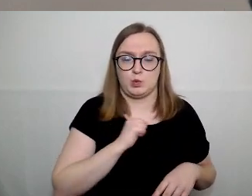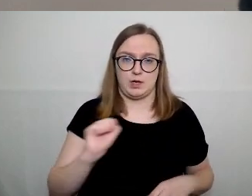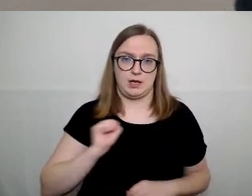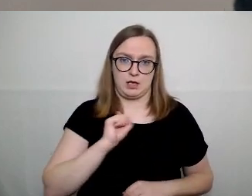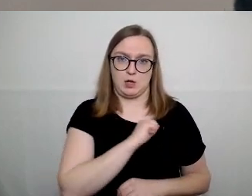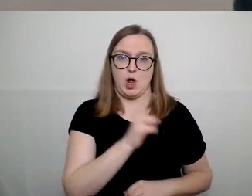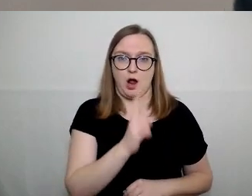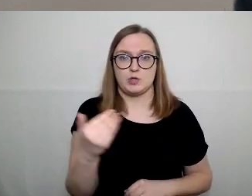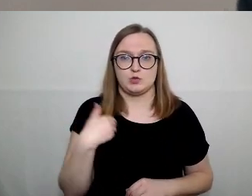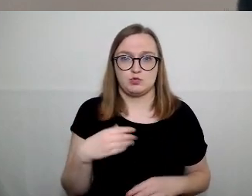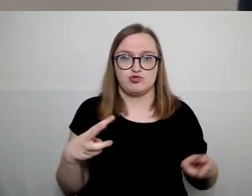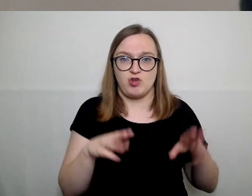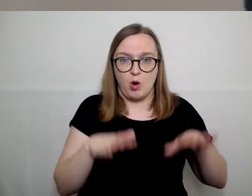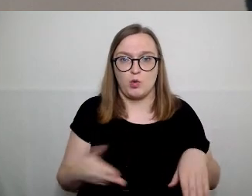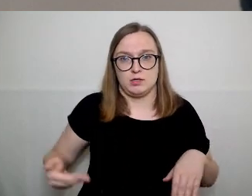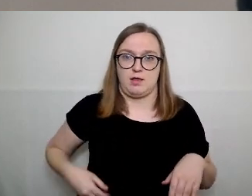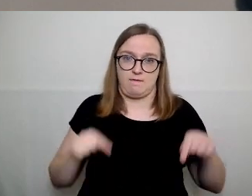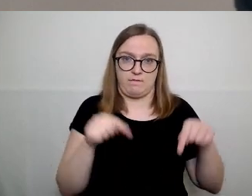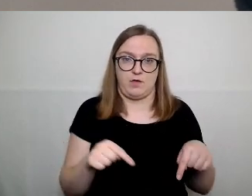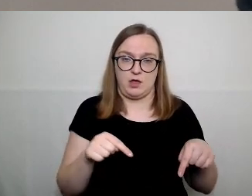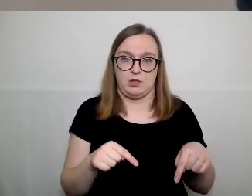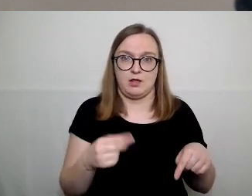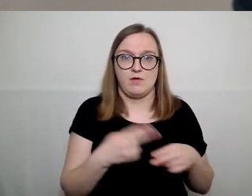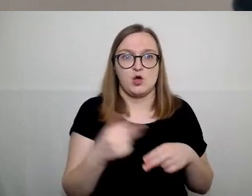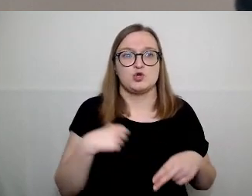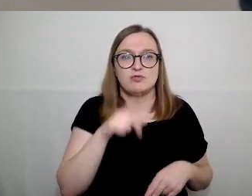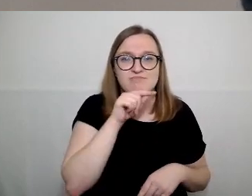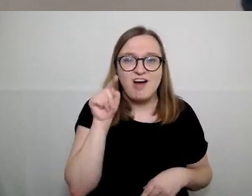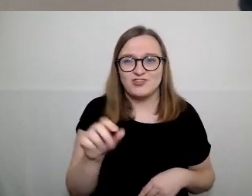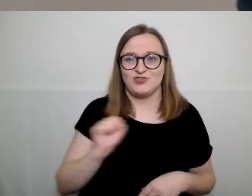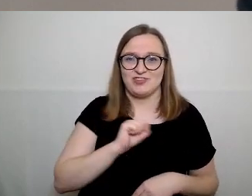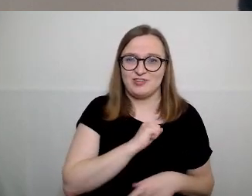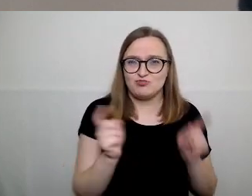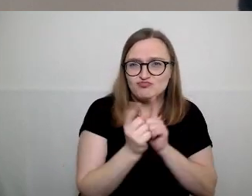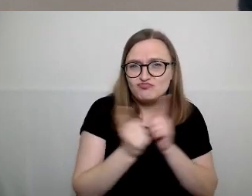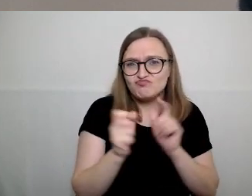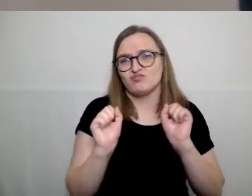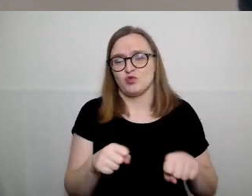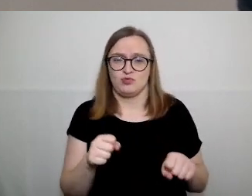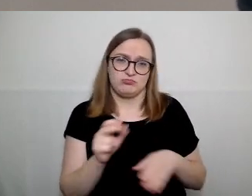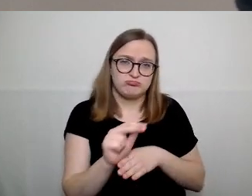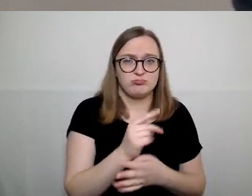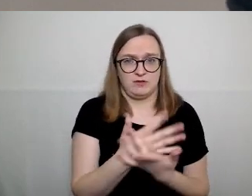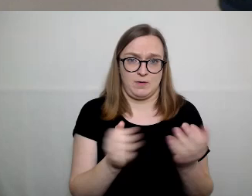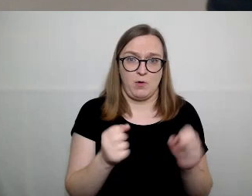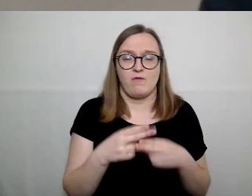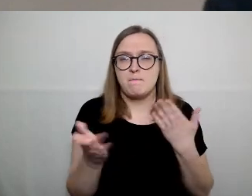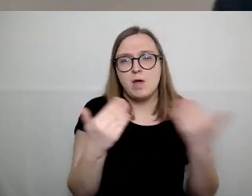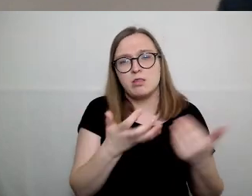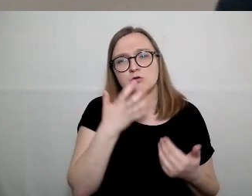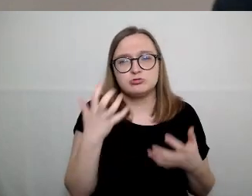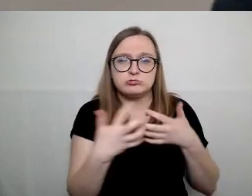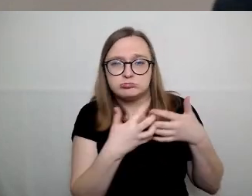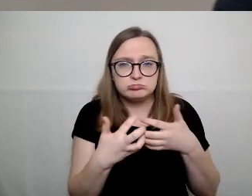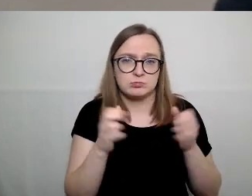Šakiuose gyventi, kurį žmogus betarpiškai pažinotų ir, sakykime, tas jau bendravimas būtų toksai išliktų,